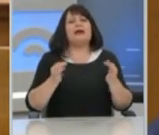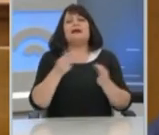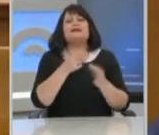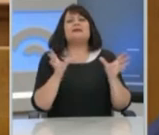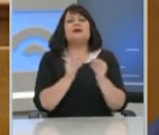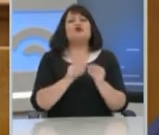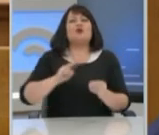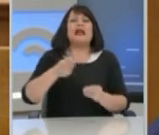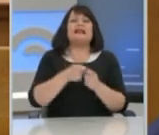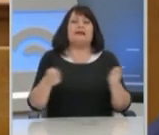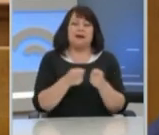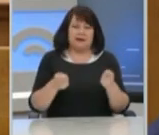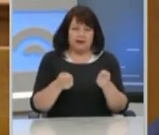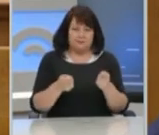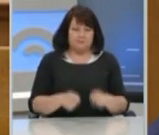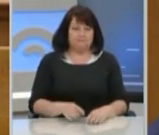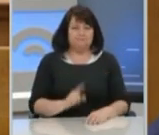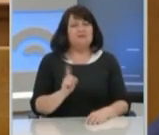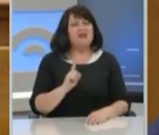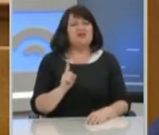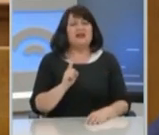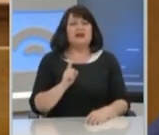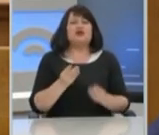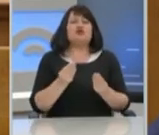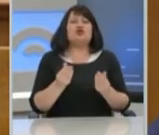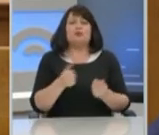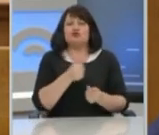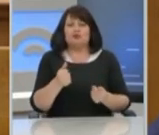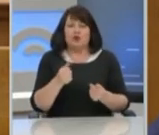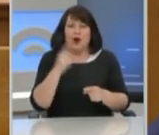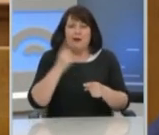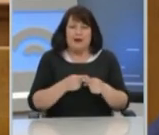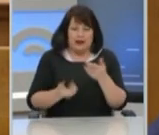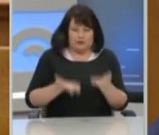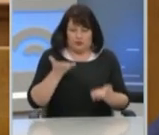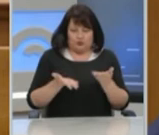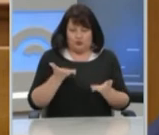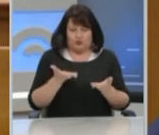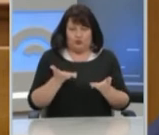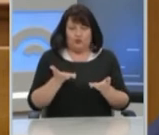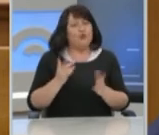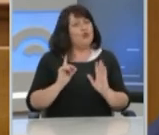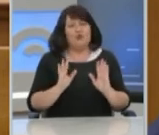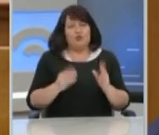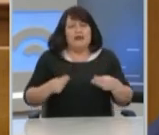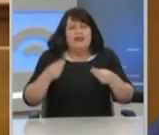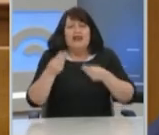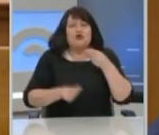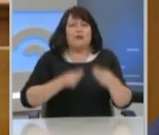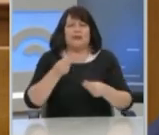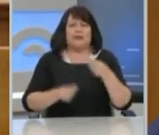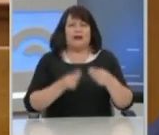δεν είναι ο τρόπος για να πετύχουμε μια απλή δημοσιονομική εξισορρόπηση. Ούτε αποτελούν παροχές, όπως κάποιοι θα έλεγαν,